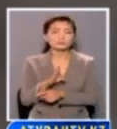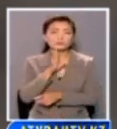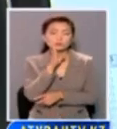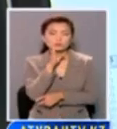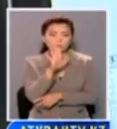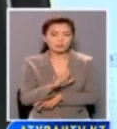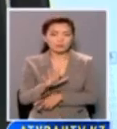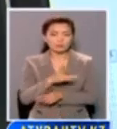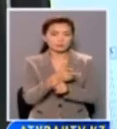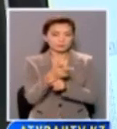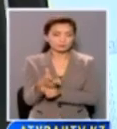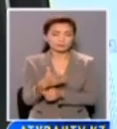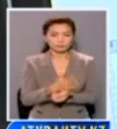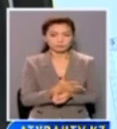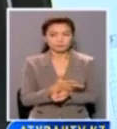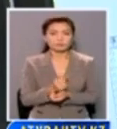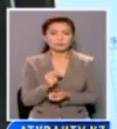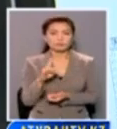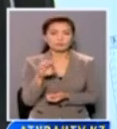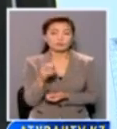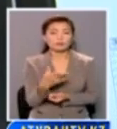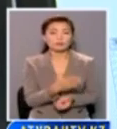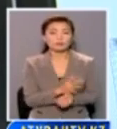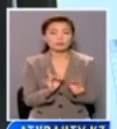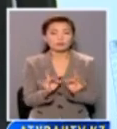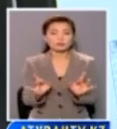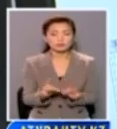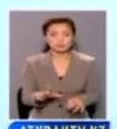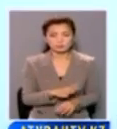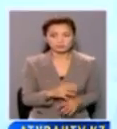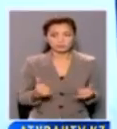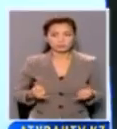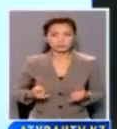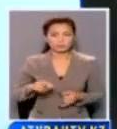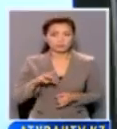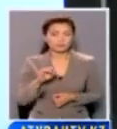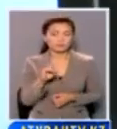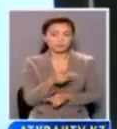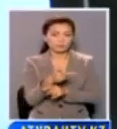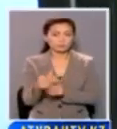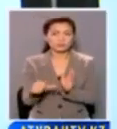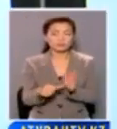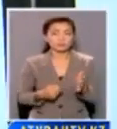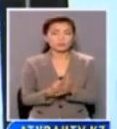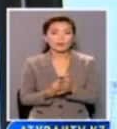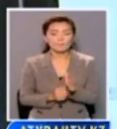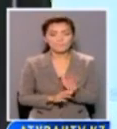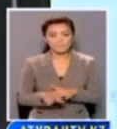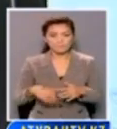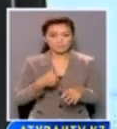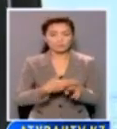сағат 5-те түсірілген. Видео авторы Тәуірбек Бозекеновтың сөзіне сүйенсек, улау процесі сағат 6-ға дейін жалғасады